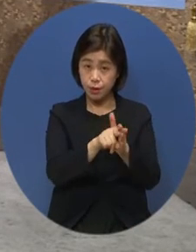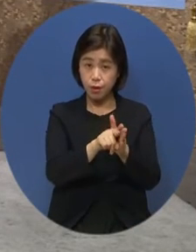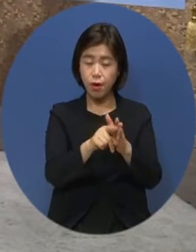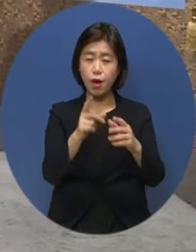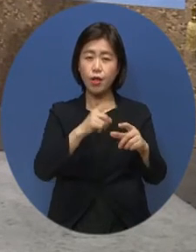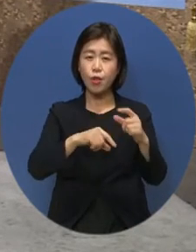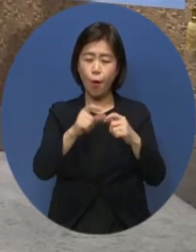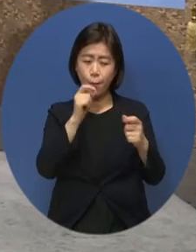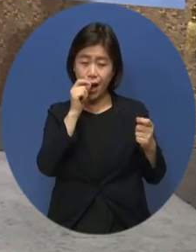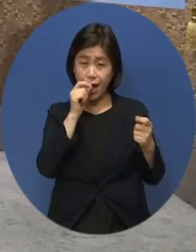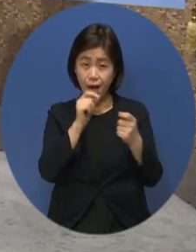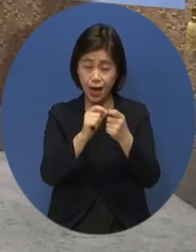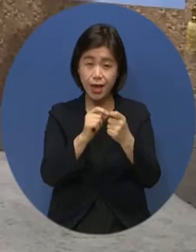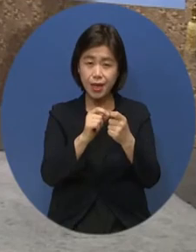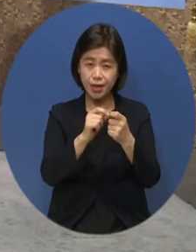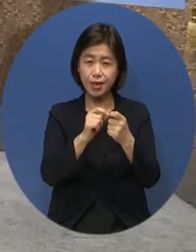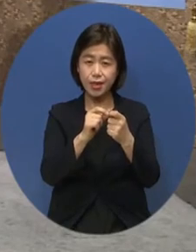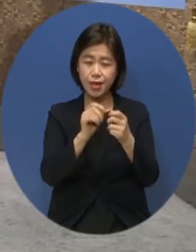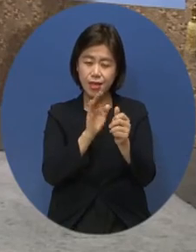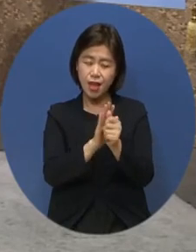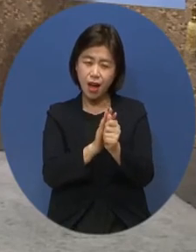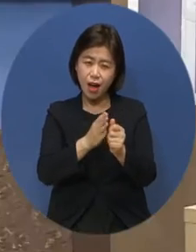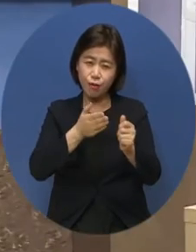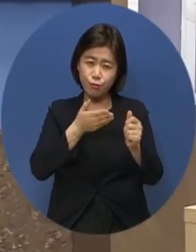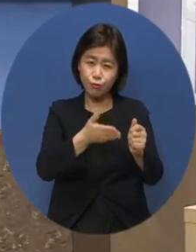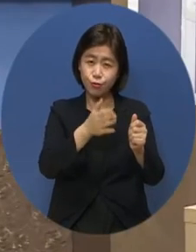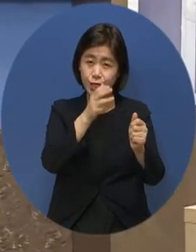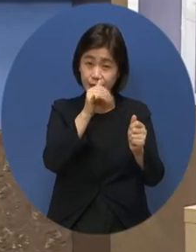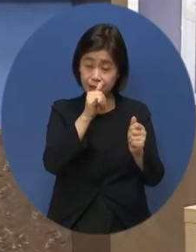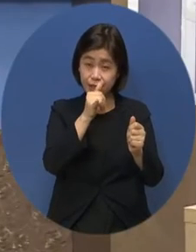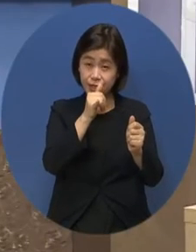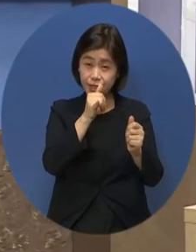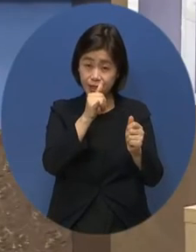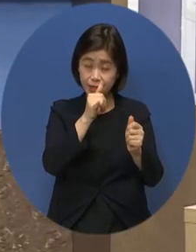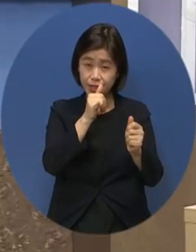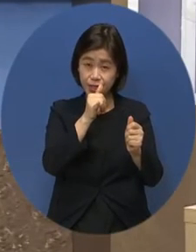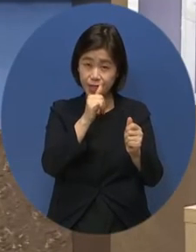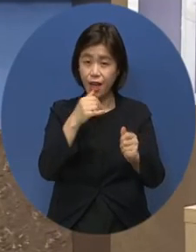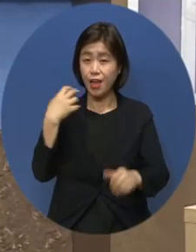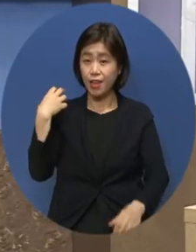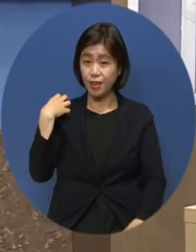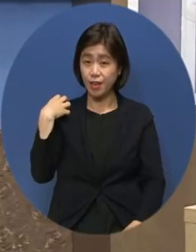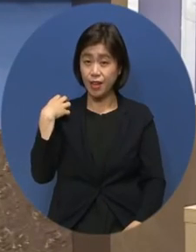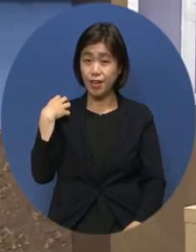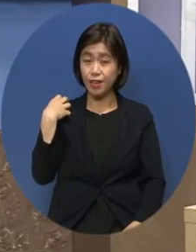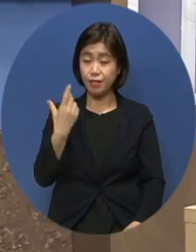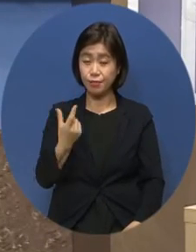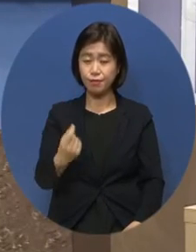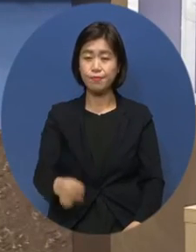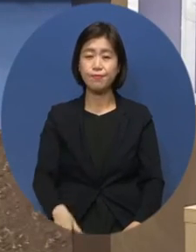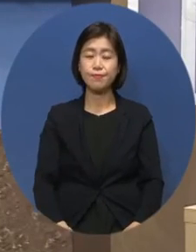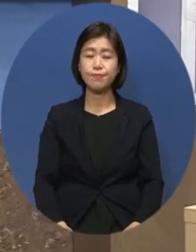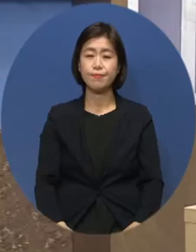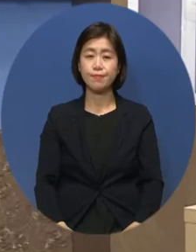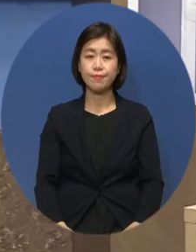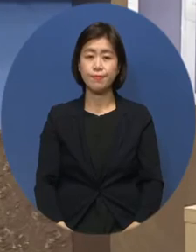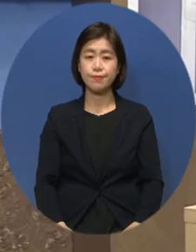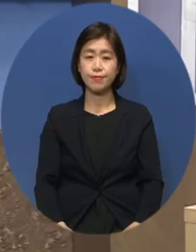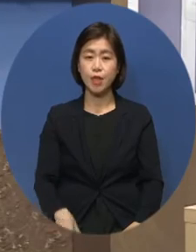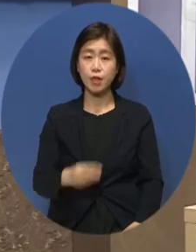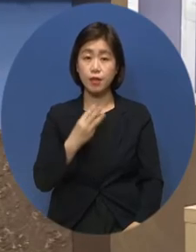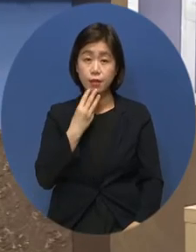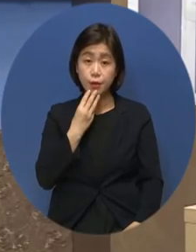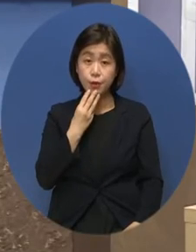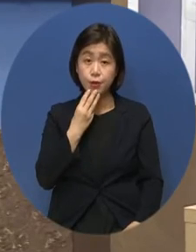가까이 이제 한 발자국 더 가까이서 지원을 할 수 있는 그런 역할을 맡게 되셨는데요 어이 서울시립